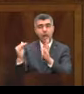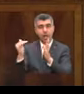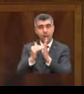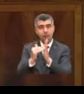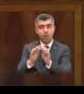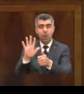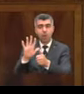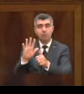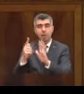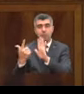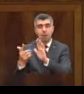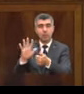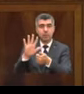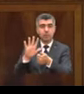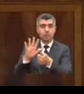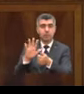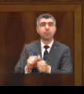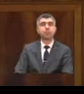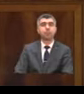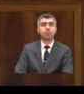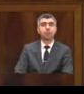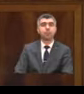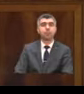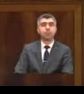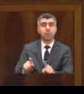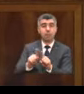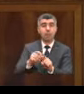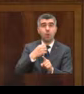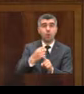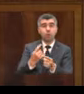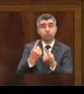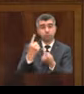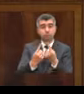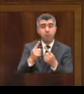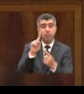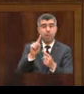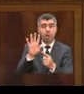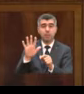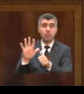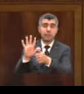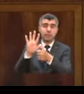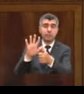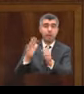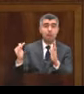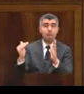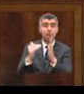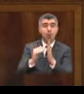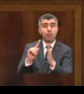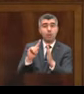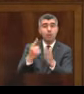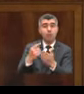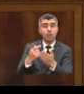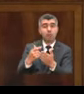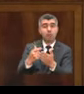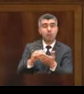13591 طفل من هذه البرامج. يعني وصلنا إلى معدل ديال 165 مليون ديال الدرهم بسنة يعني